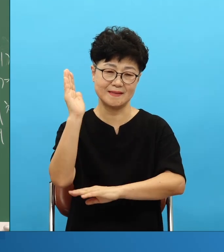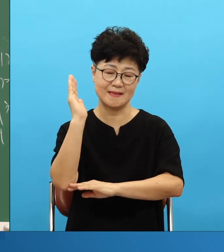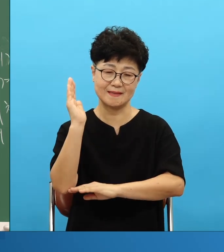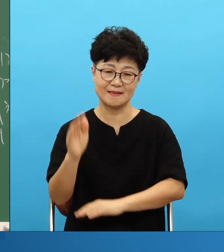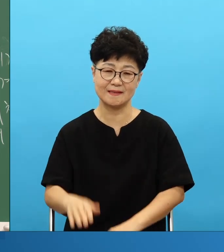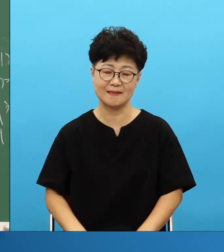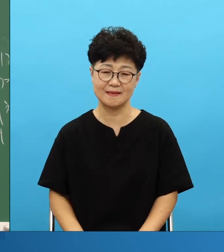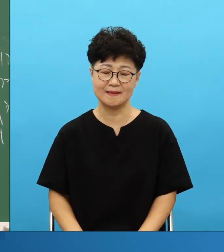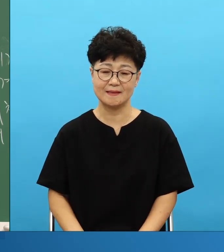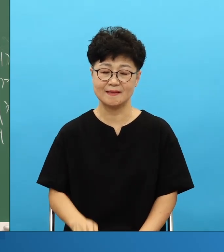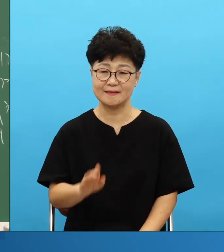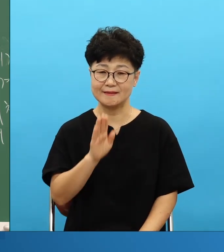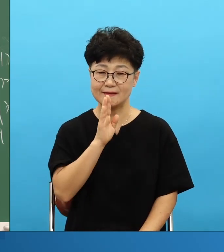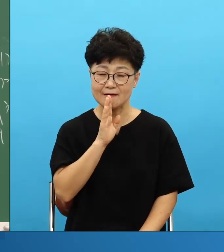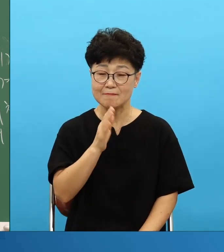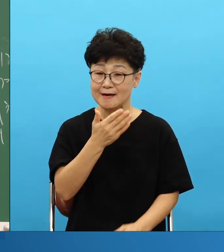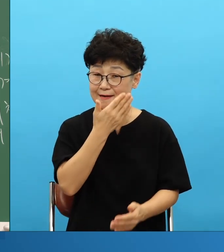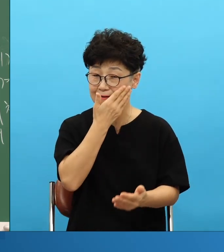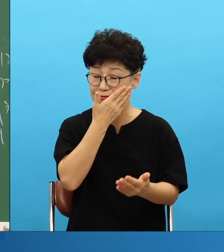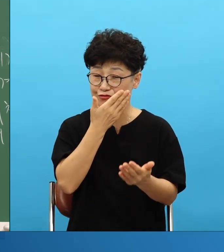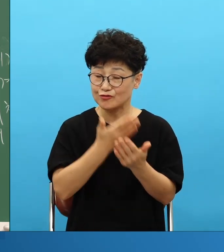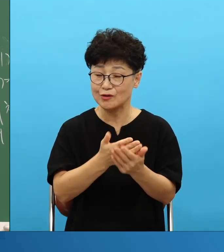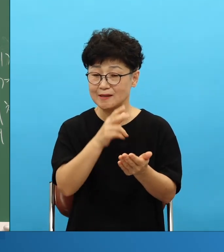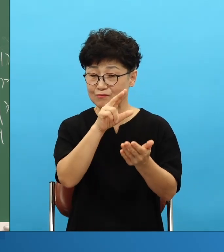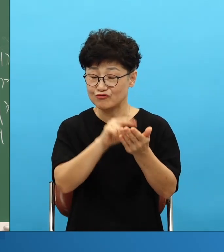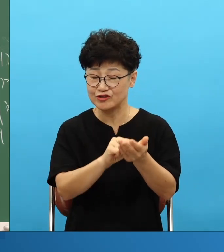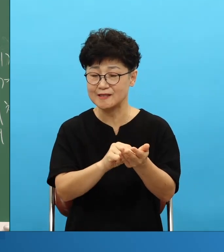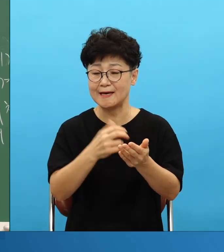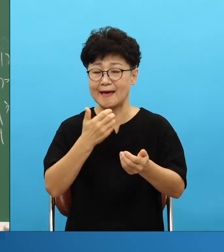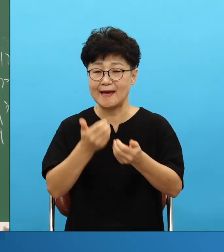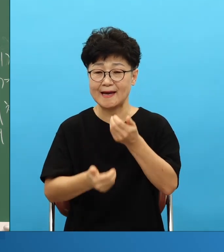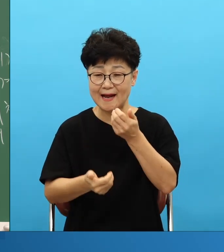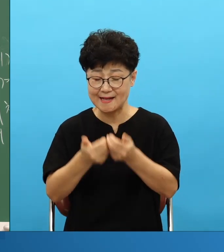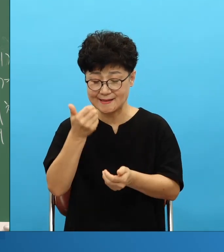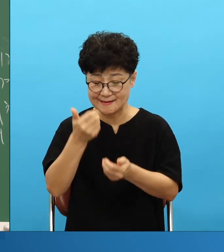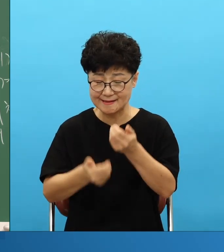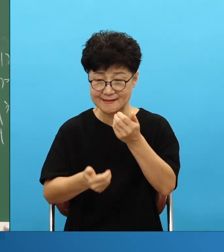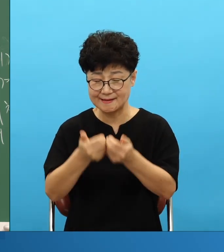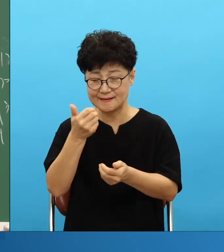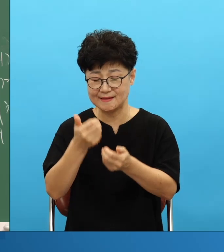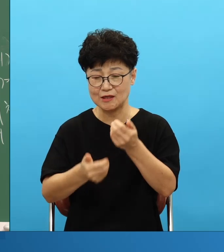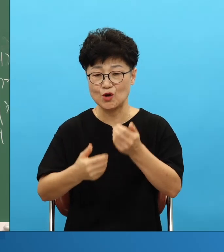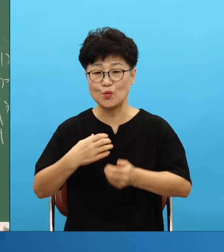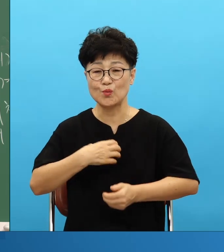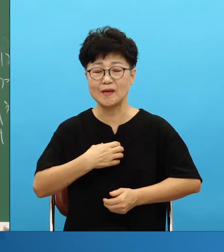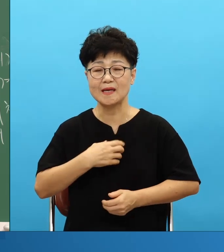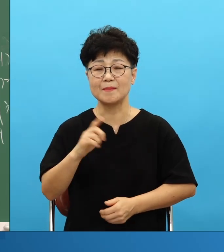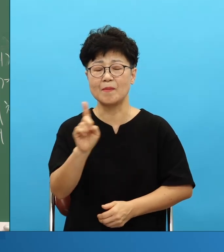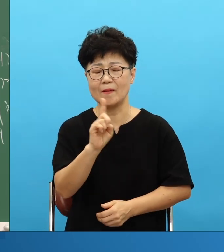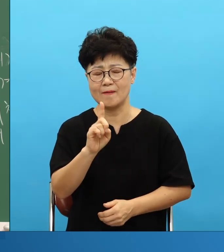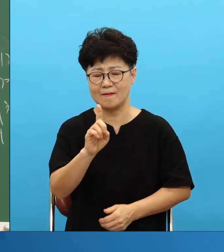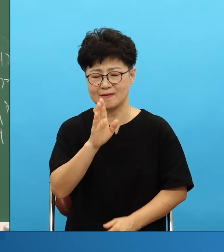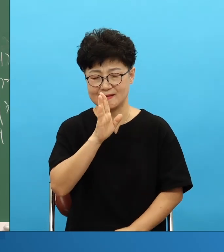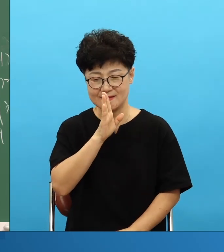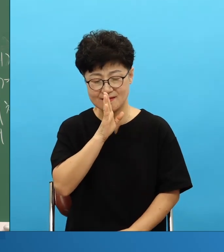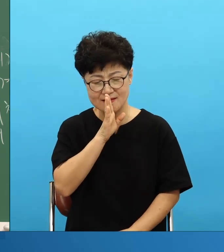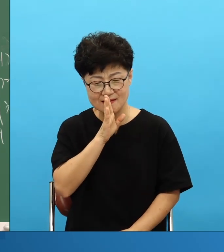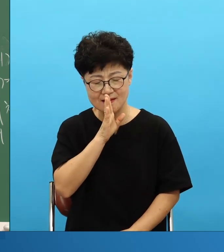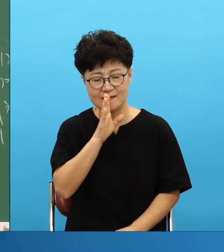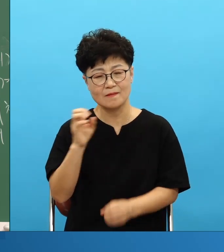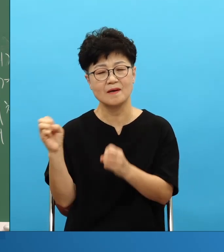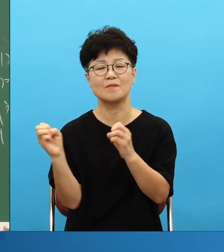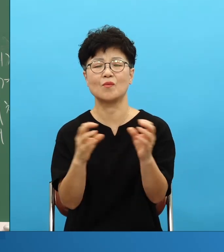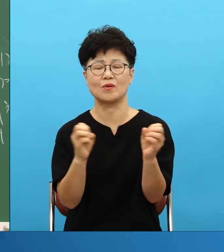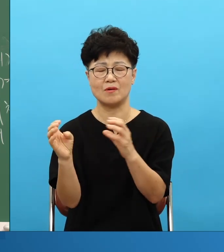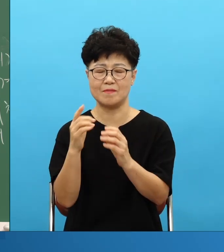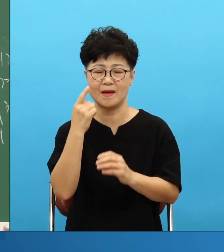뭔지, 정말 갈등이 뭔지, 정말 위기 뭔지 진지한 포럼이 필요합니다. And so we need sincere forum of what are the true problems,